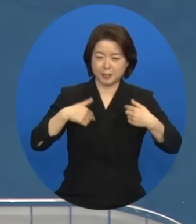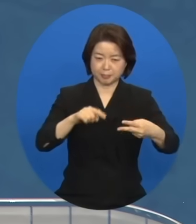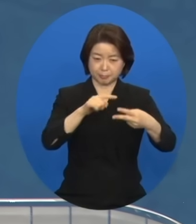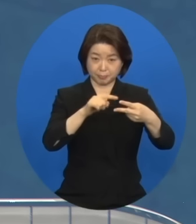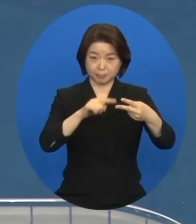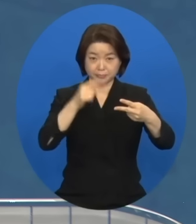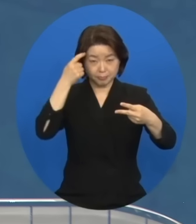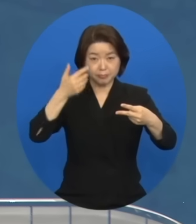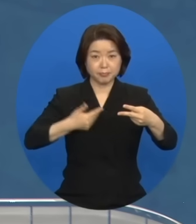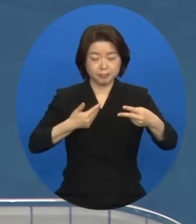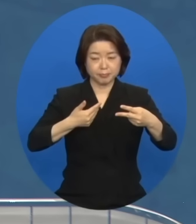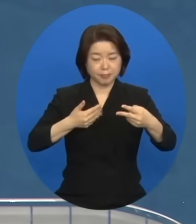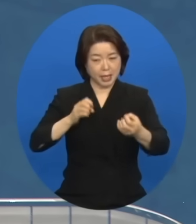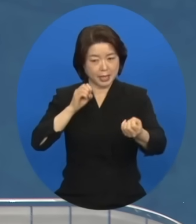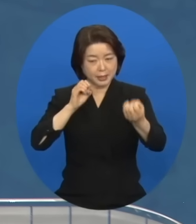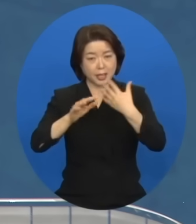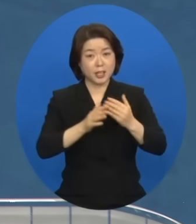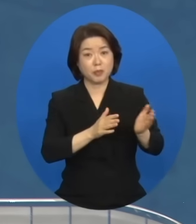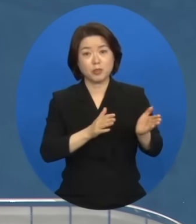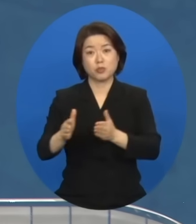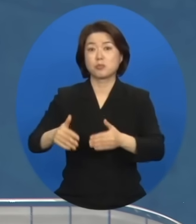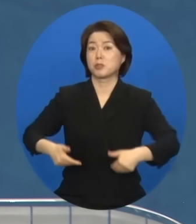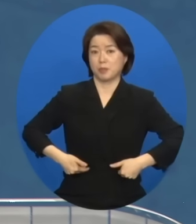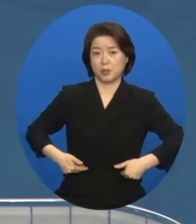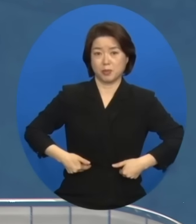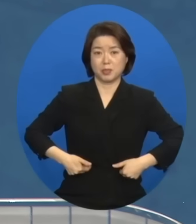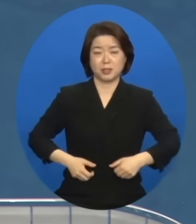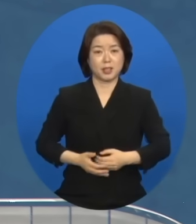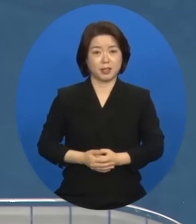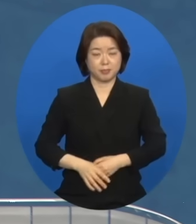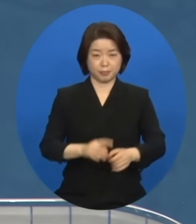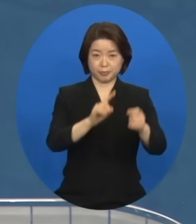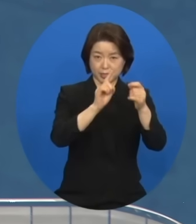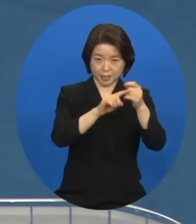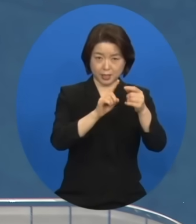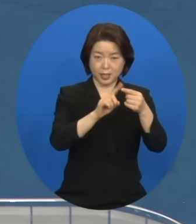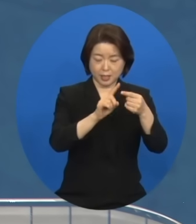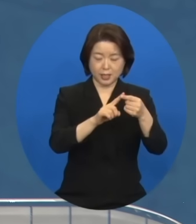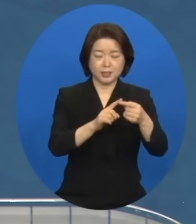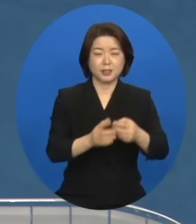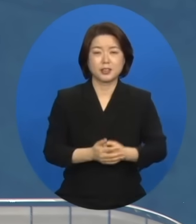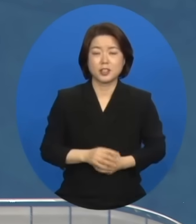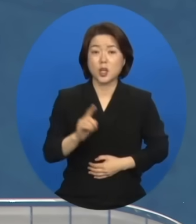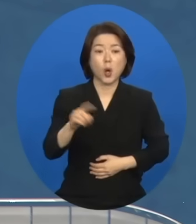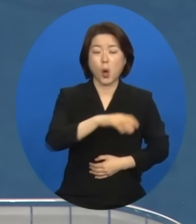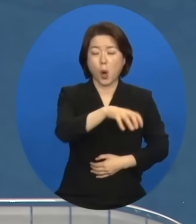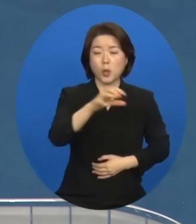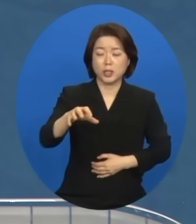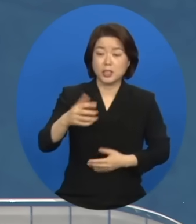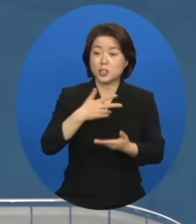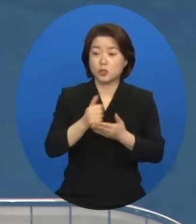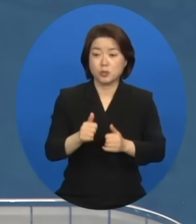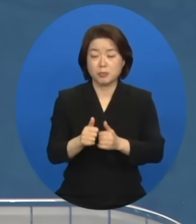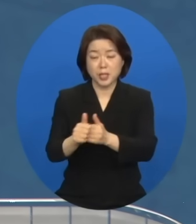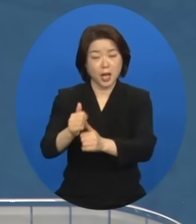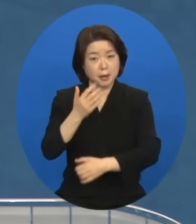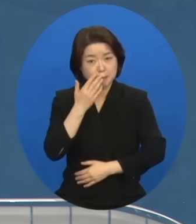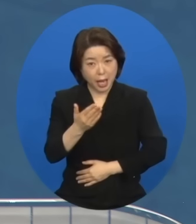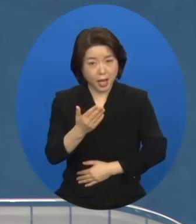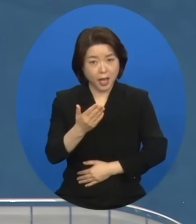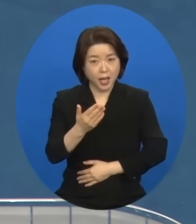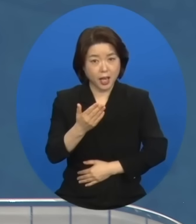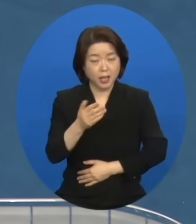질문에 대답할 준비가 되어 있어야 합니다. 하나는 어디든지 주님을 따라갈 수 있는가 하는